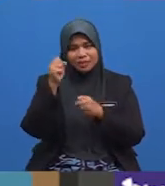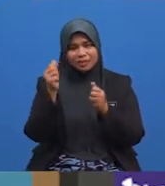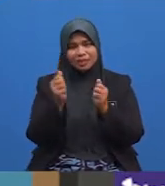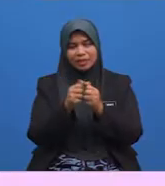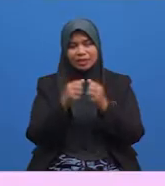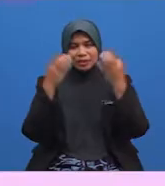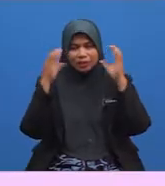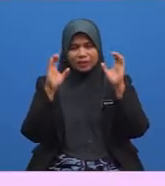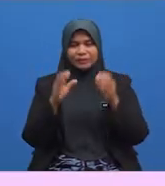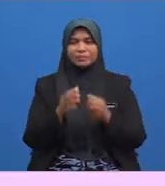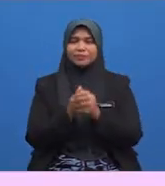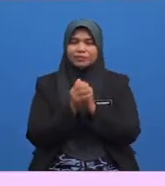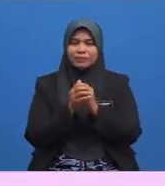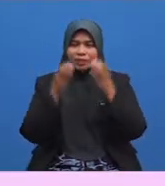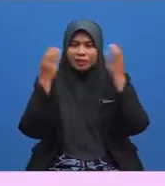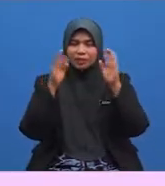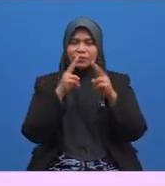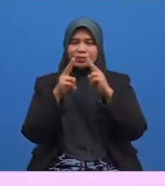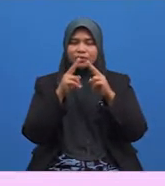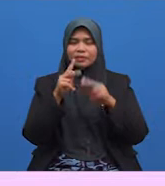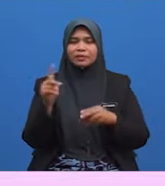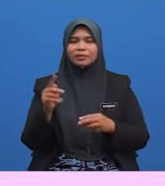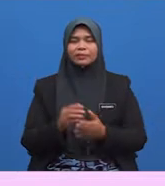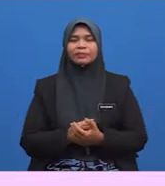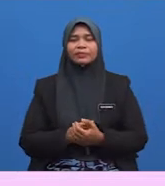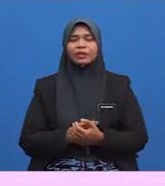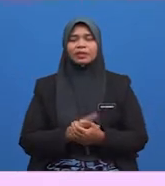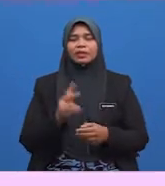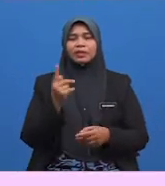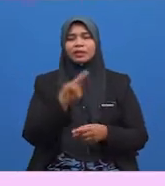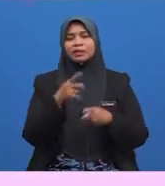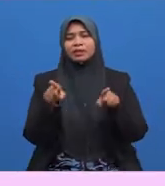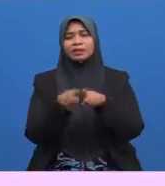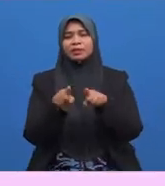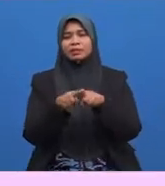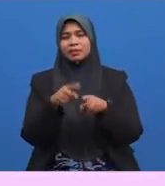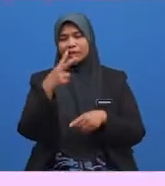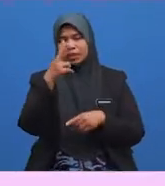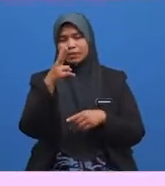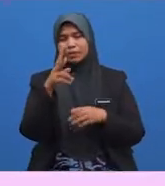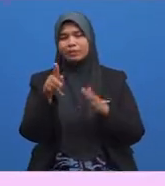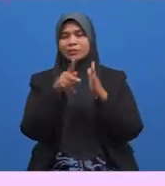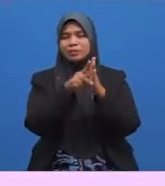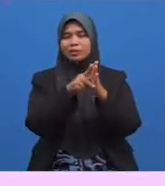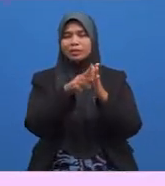ucapkan. Mari kita sama-sama lihat paparan seterusnya.